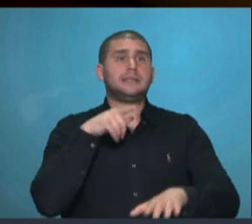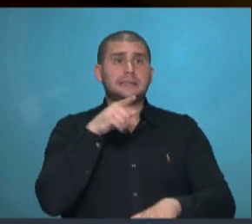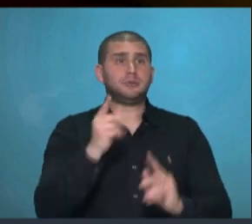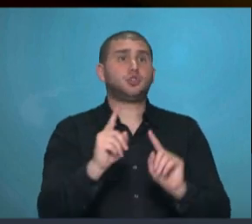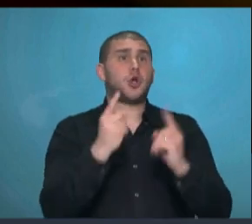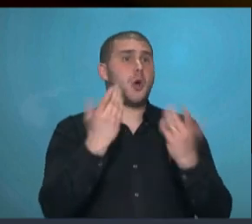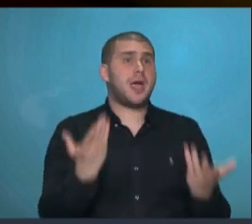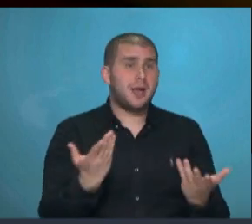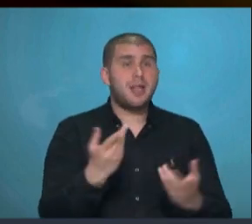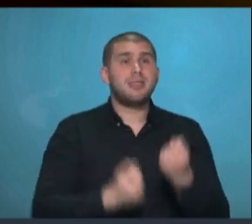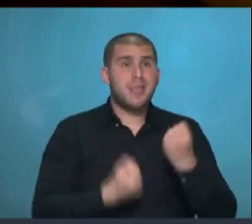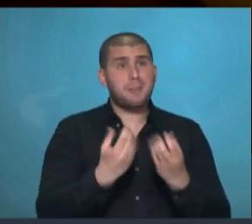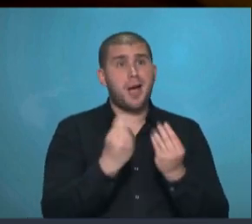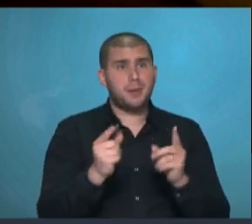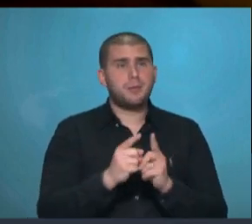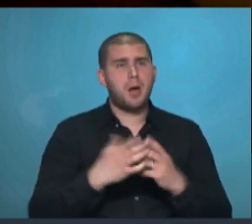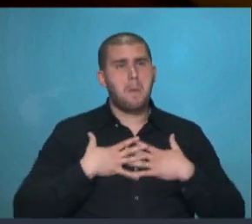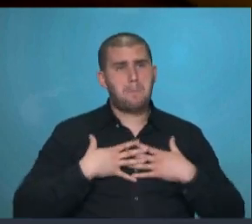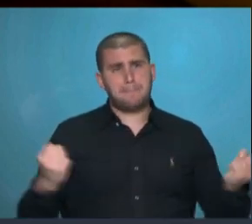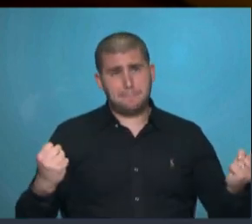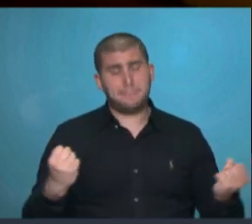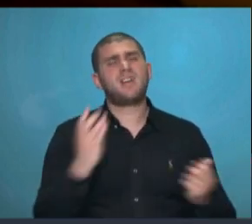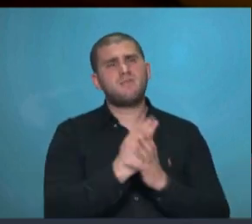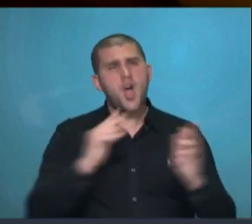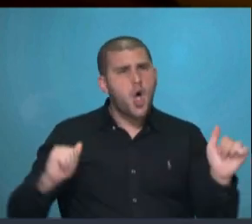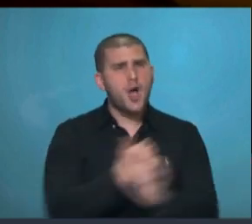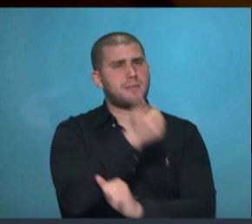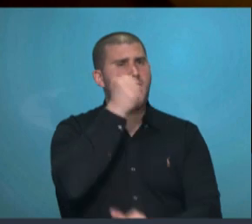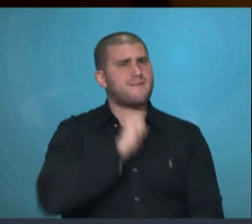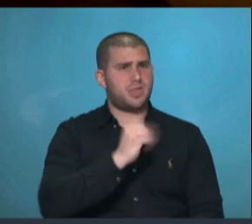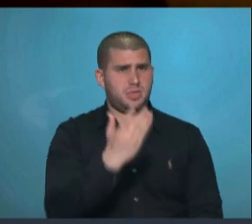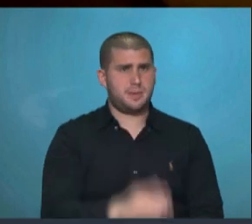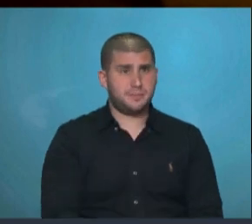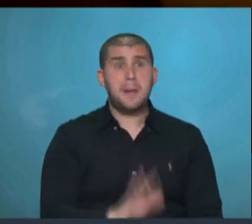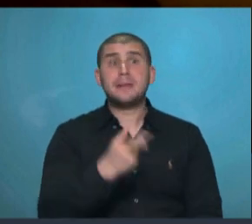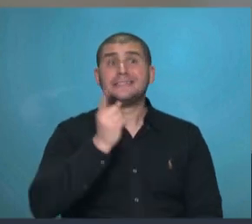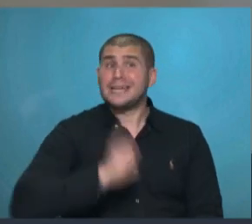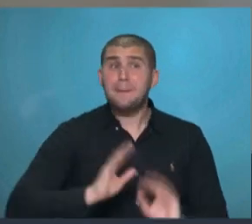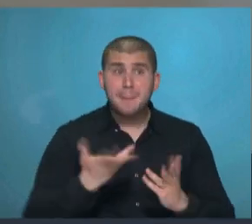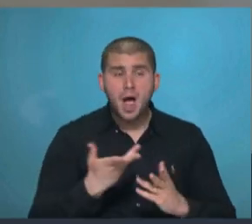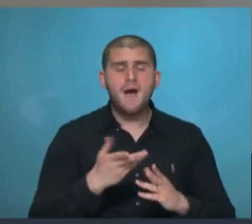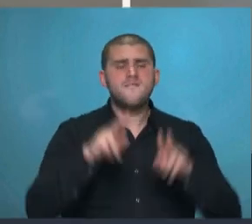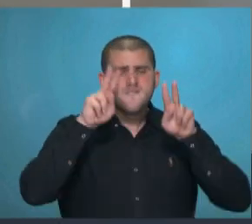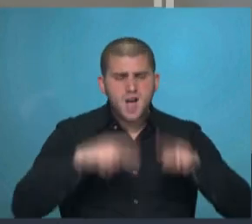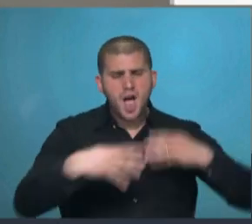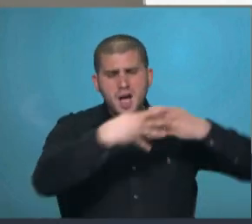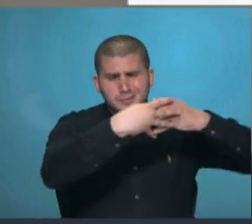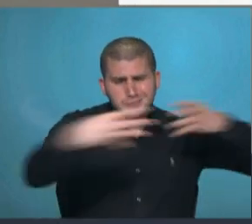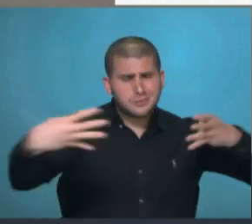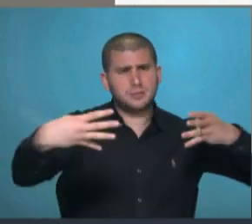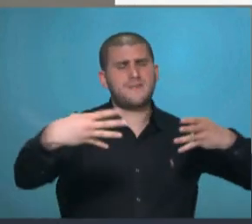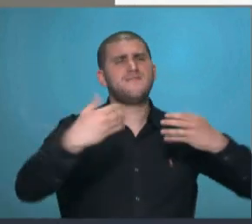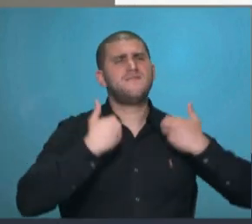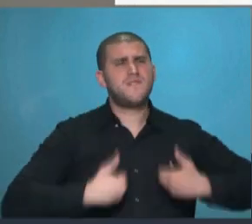שקורה. נהגים רבים מאבדים את הסבלנות ועוקפים על הפס הלבן. מה שצריך זה הפרדה פיזית בין